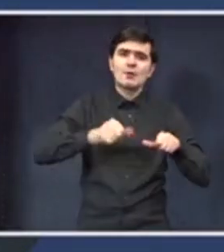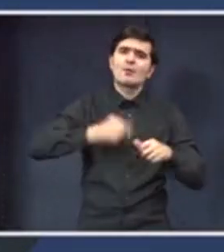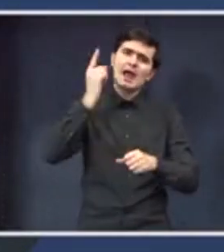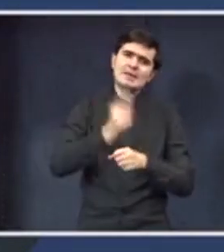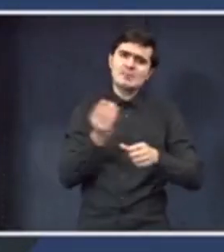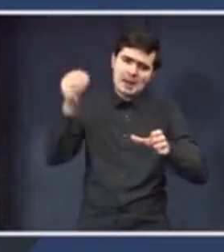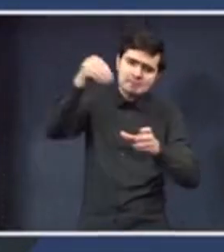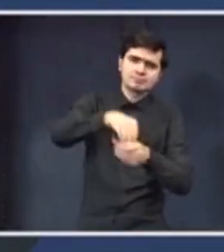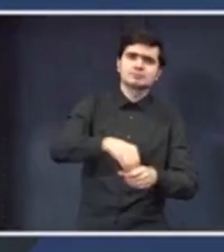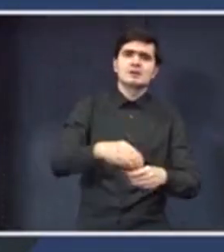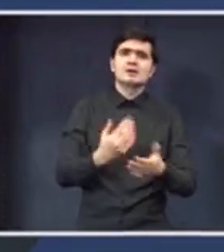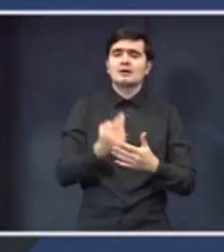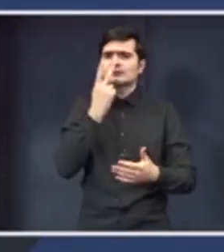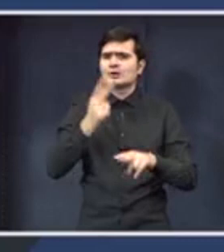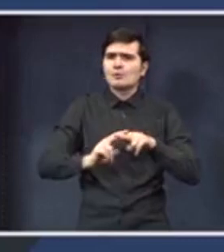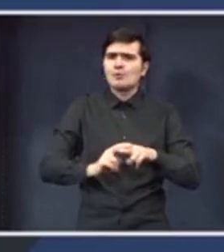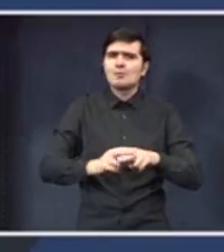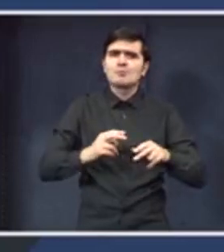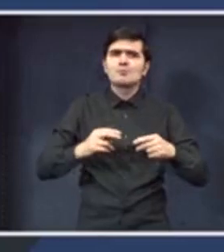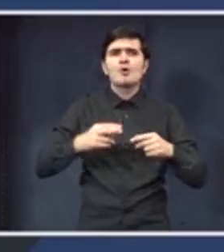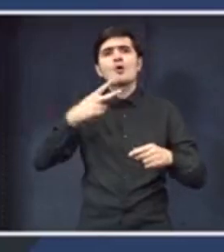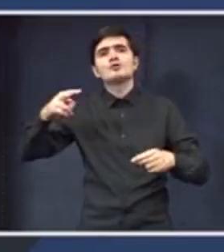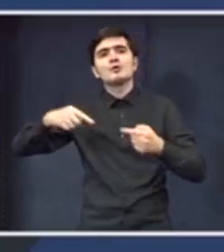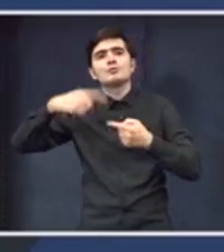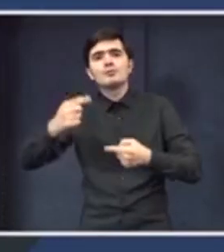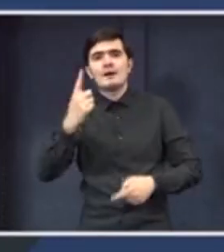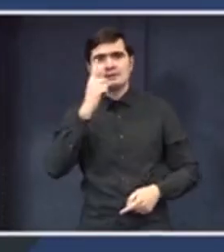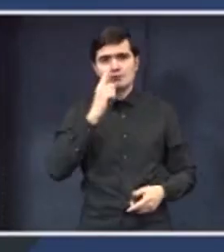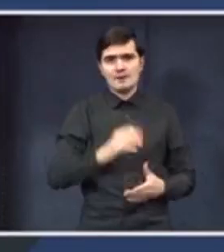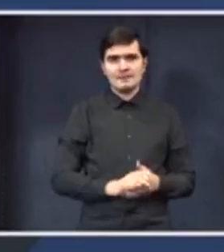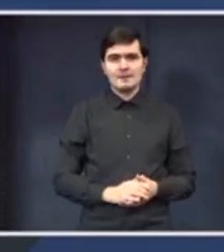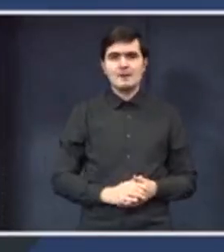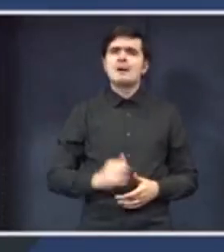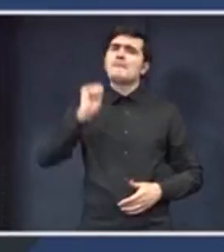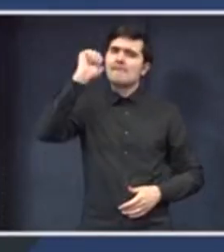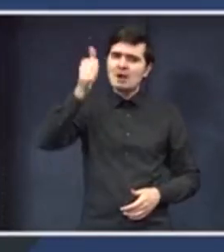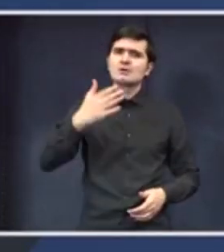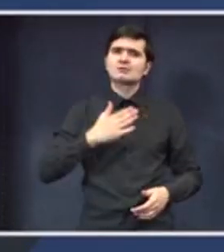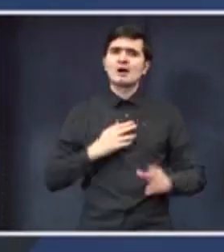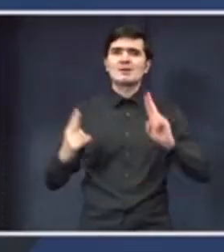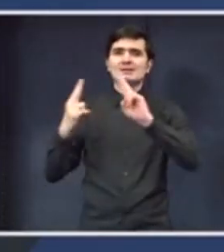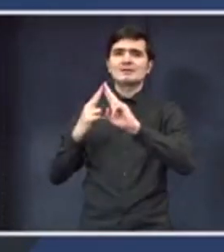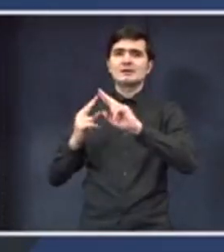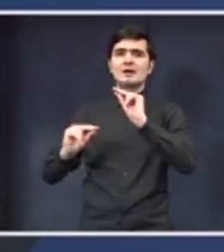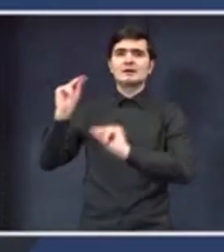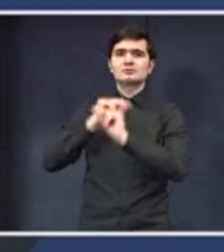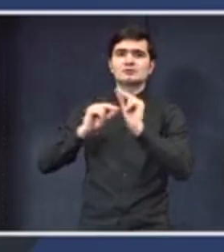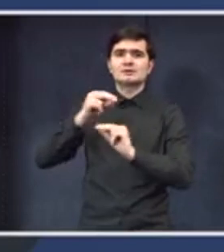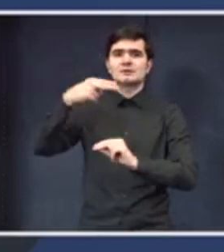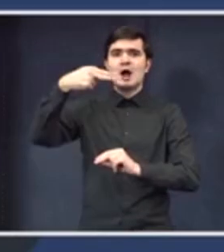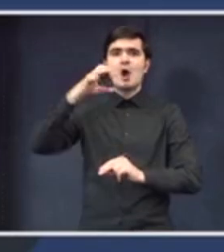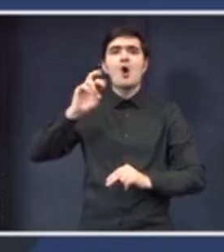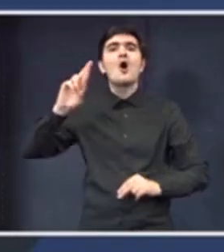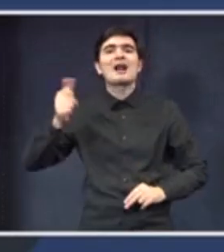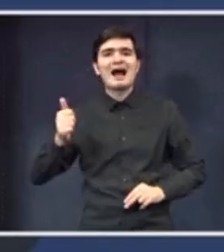implicată și trebuie să vedem cum o ducem după 1 iunie. Mâine o să am întâlnire cu Asociația Hora, să vedem